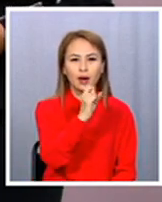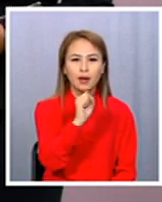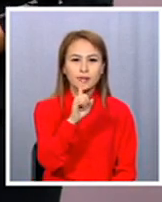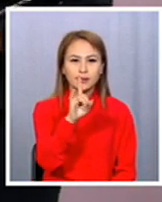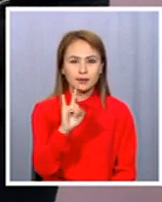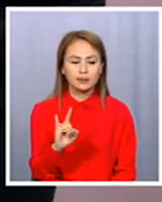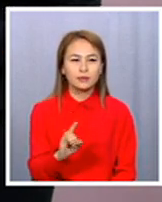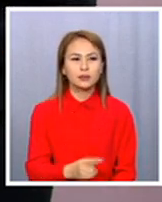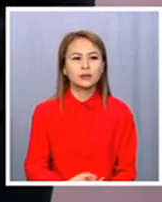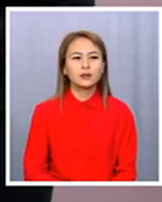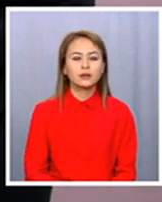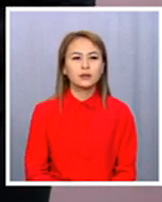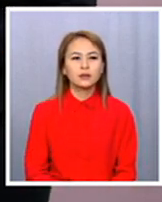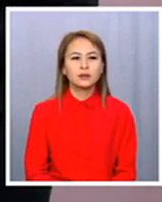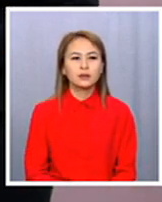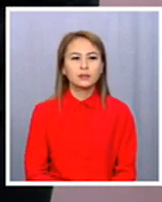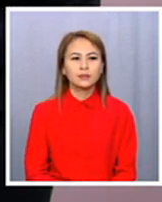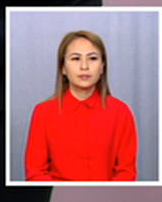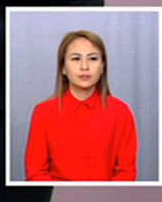қазы,